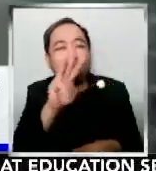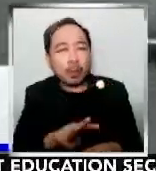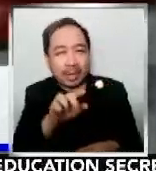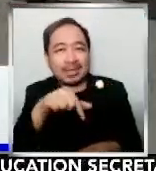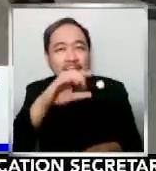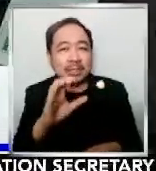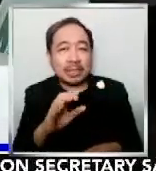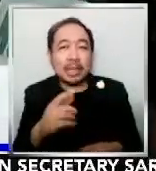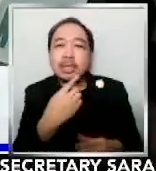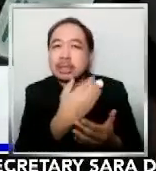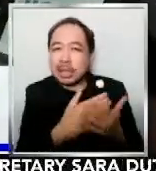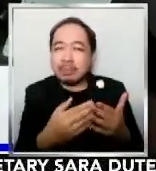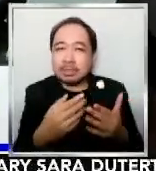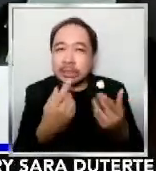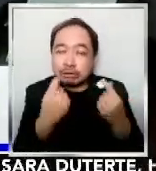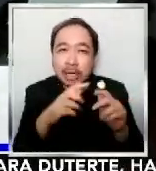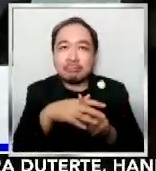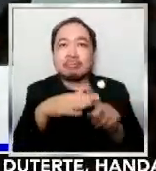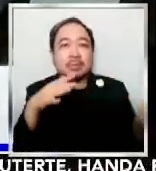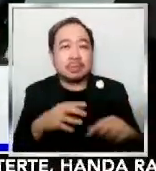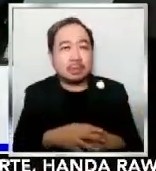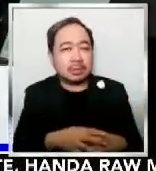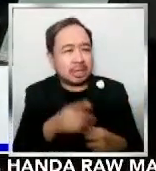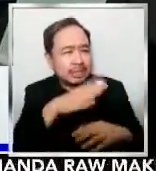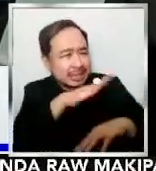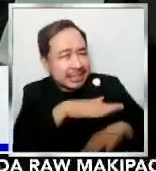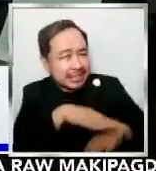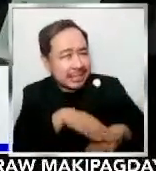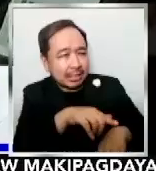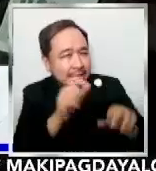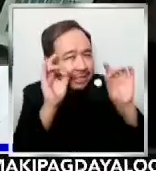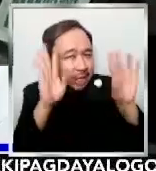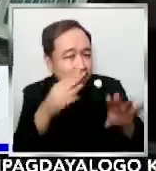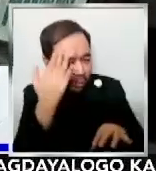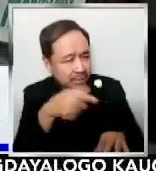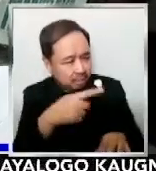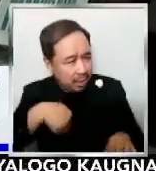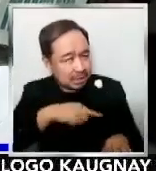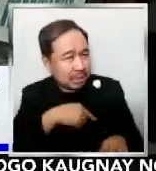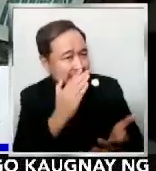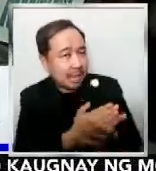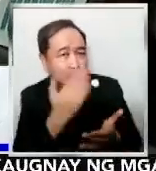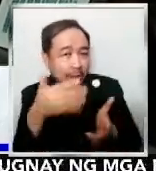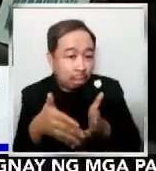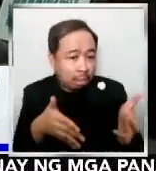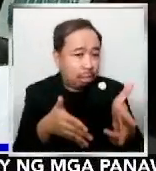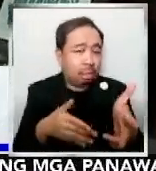nagtangkang tumakas. Sir, delikado po yung ginagawa niya. Pinapara na po kayo ng tropa. Ginitinig niyo ba? Umiiwas pa kayo sa